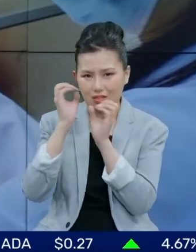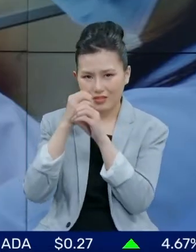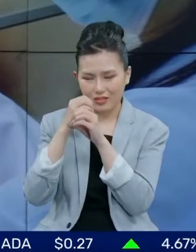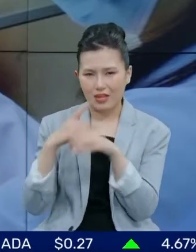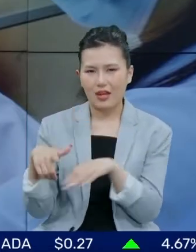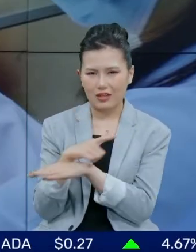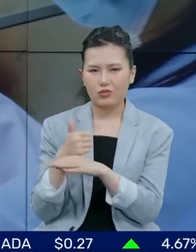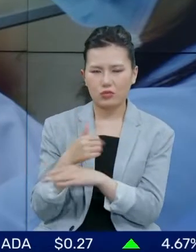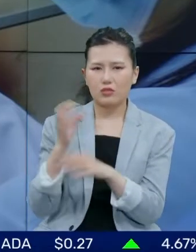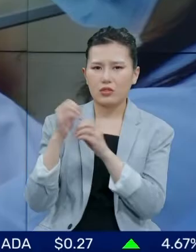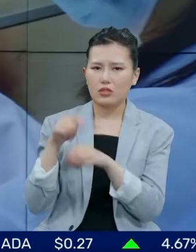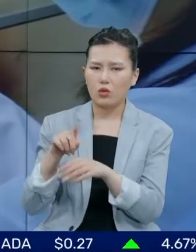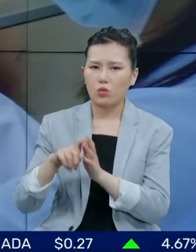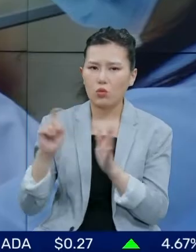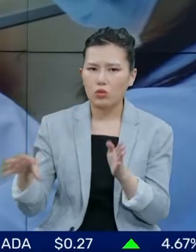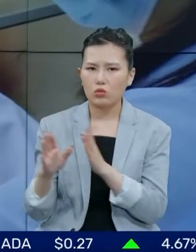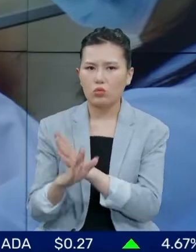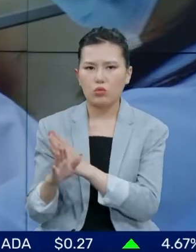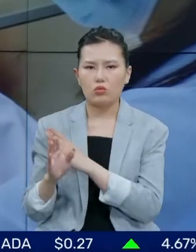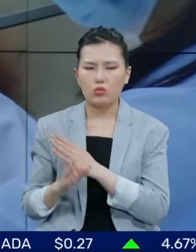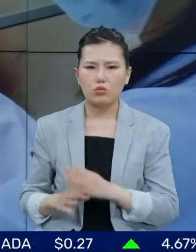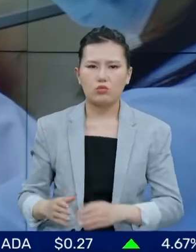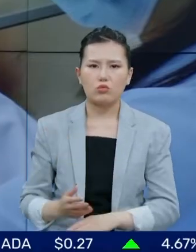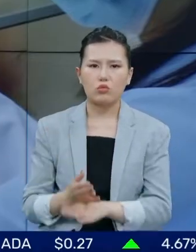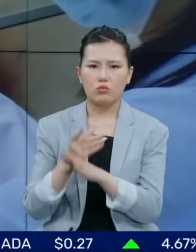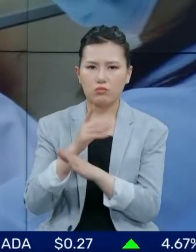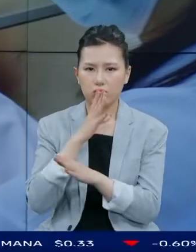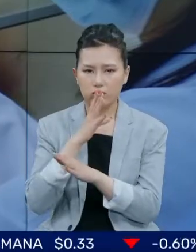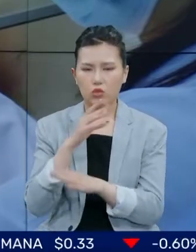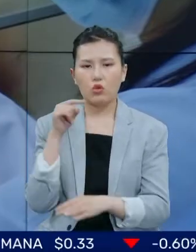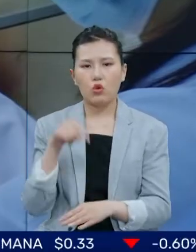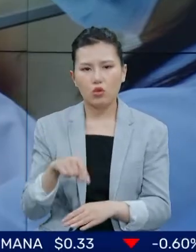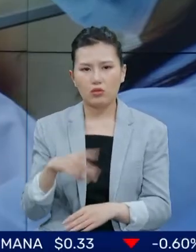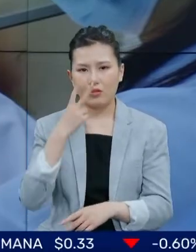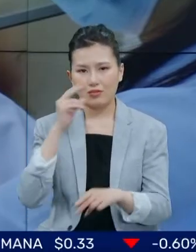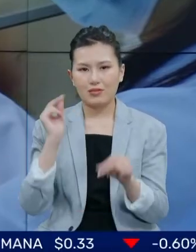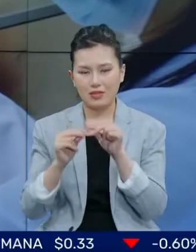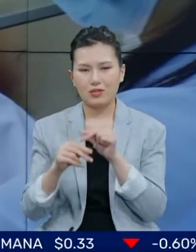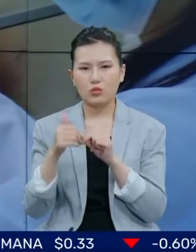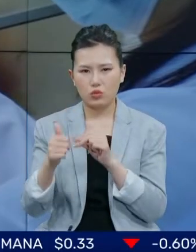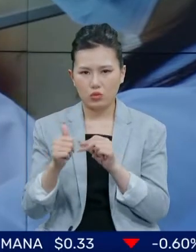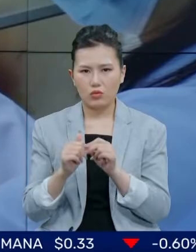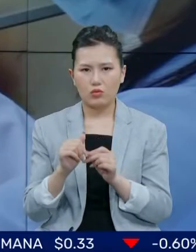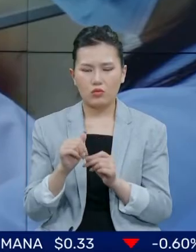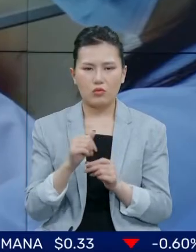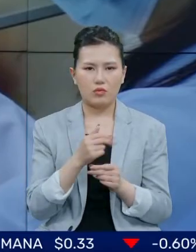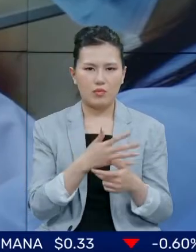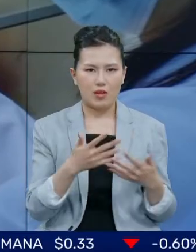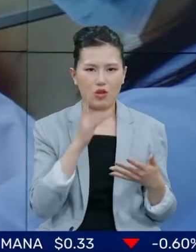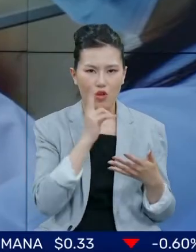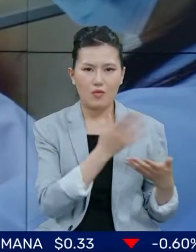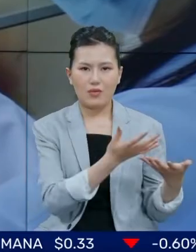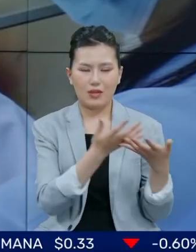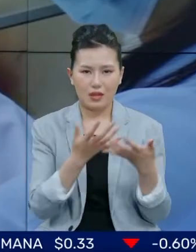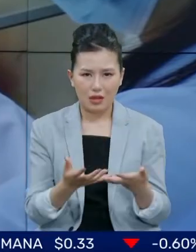ашиглалтын хугацаа дууссан байна. Одоо байгаа тоног төхөөрөмжөөр нийт шинжилгээ хийж байгаа бүтээгдэхүүний ердөө 20% шинжилдэг бол үлдсэн 80 гаруй